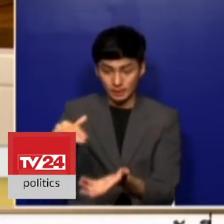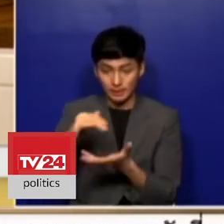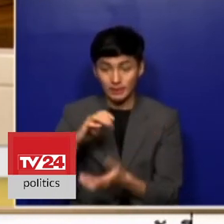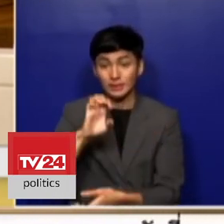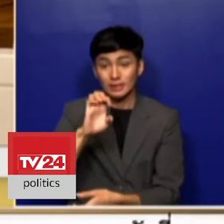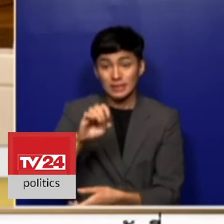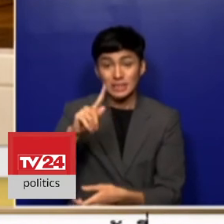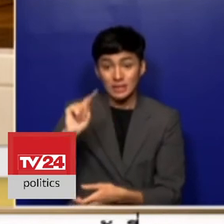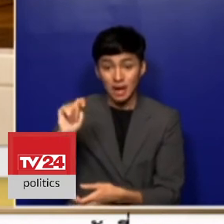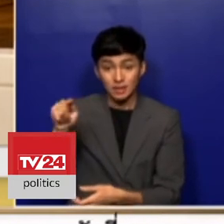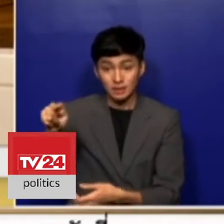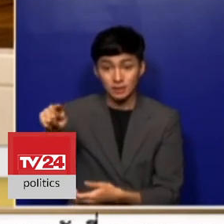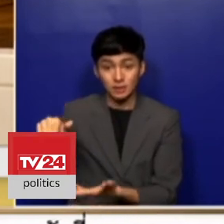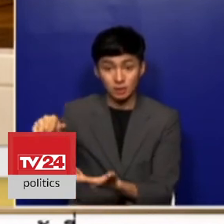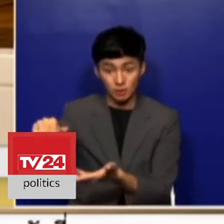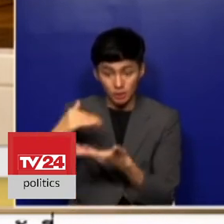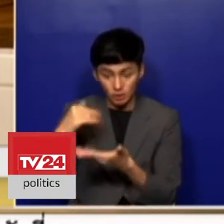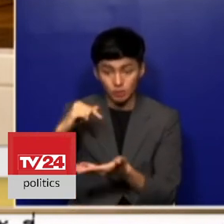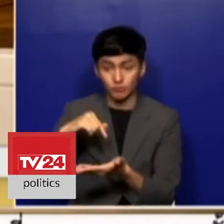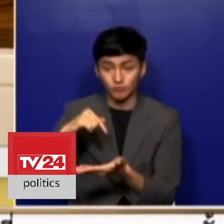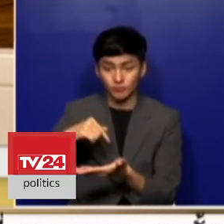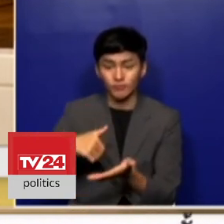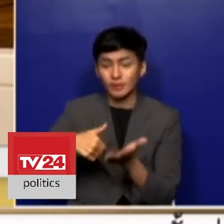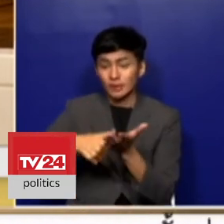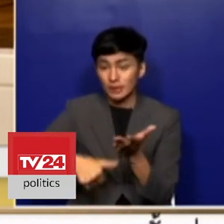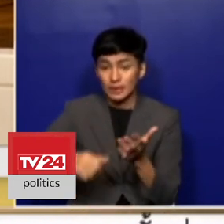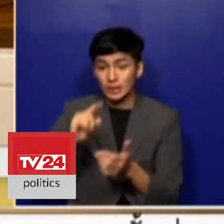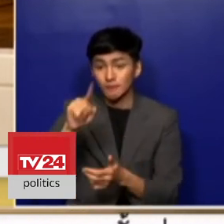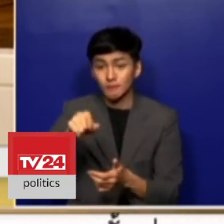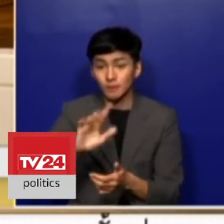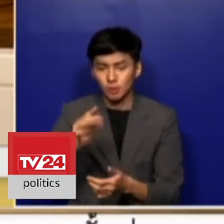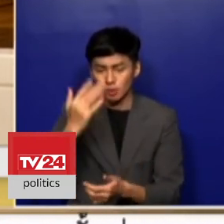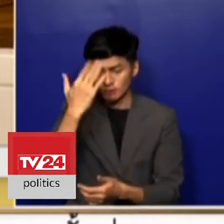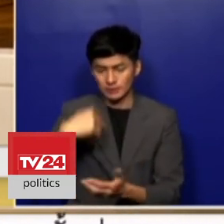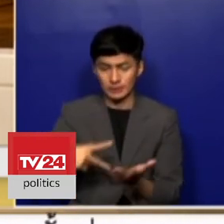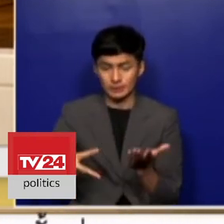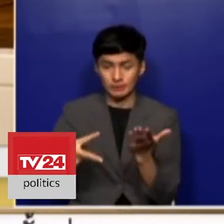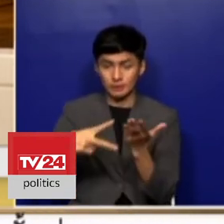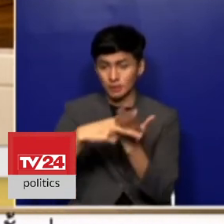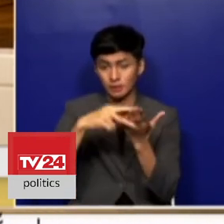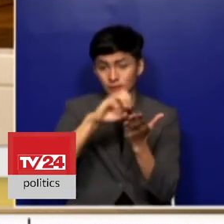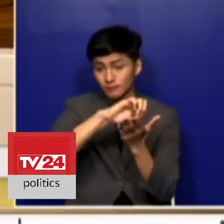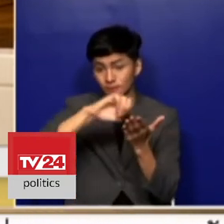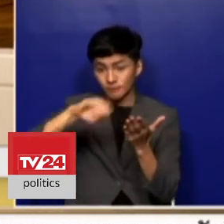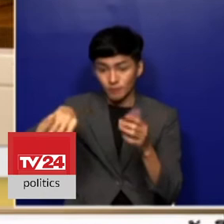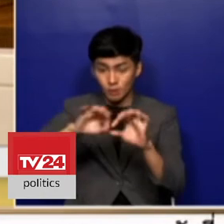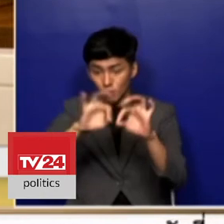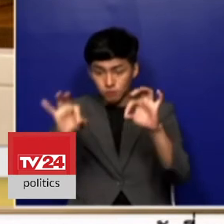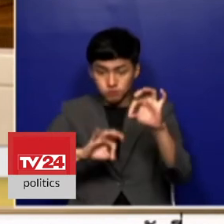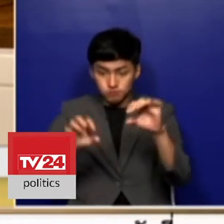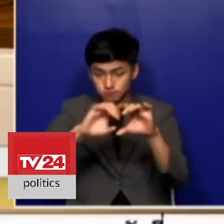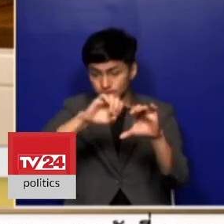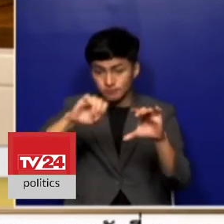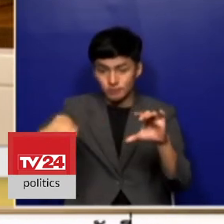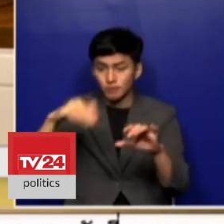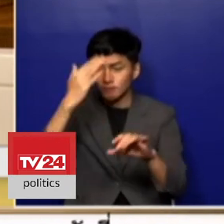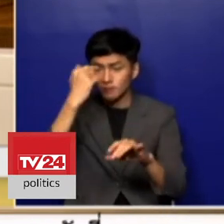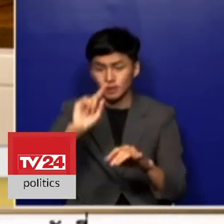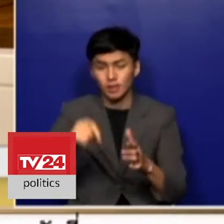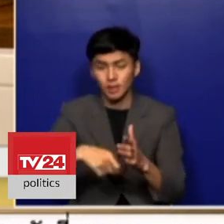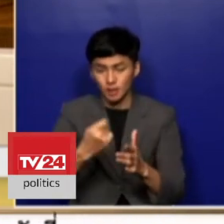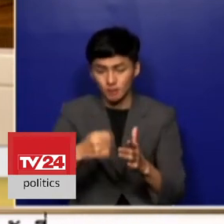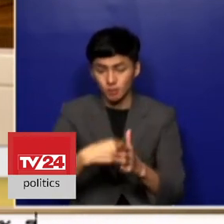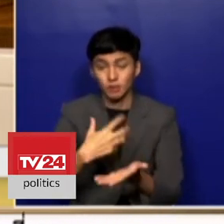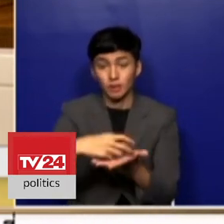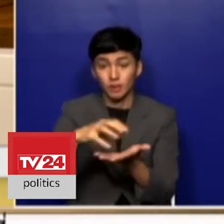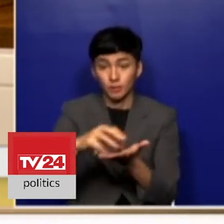ทรานสมิชชั่นดิฉันได้เสนอให้ตัดประโยคนี้ออกไปจากรายงานฉบับนี้ค่ะด้วยเหตุผลดังต่อไป